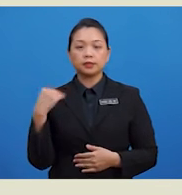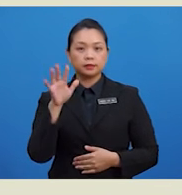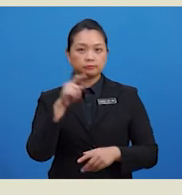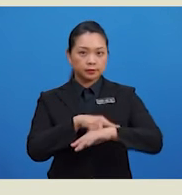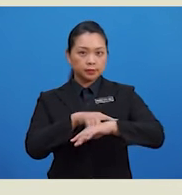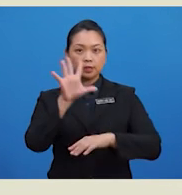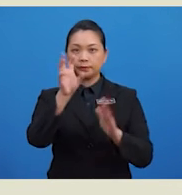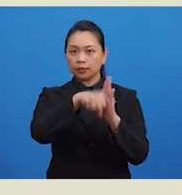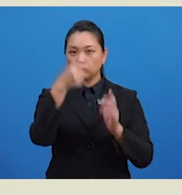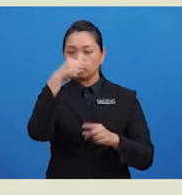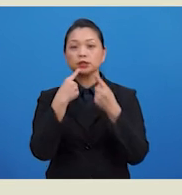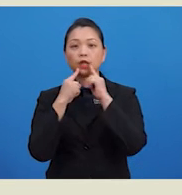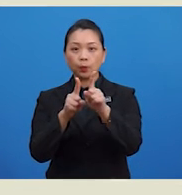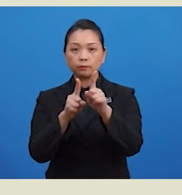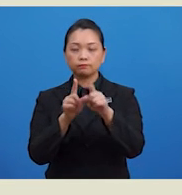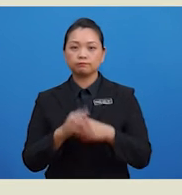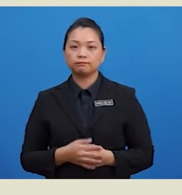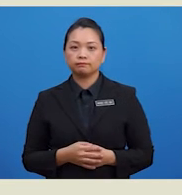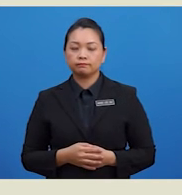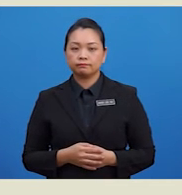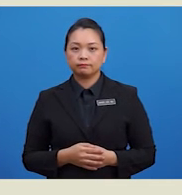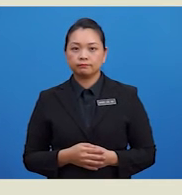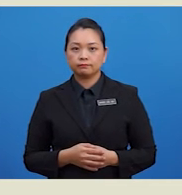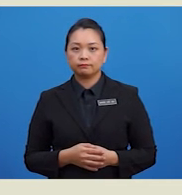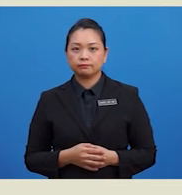5 saat untuk menjawab soalan ini.